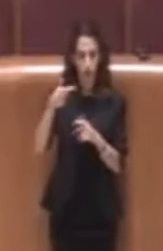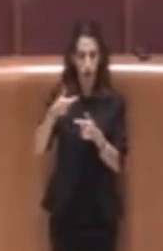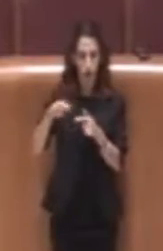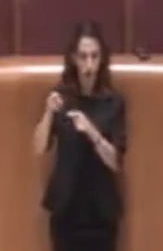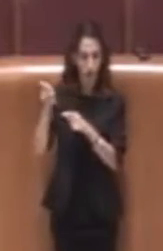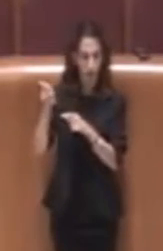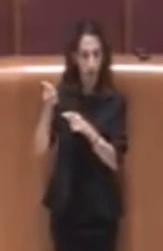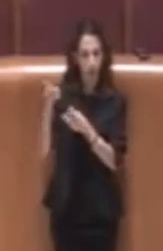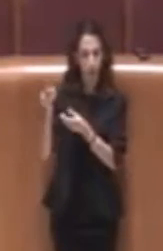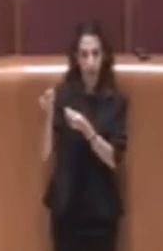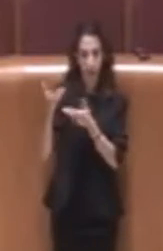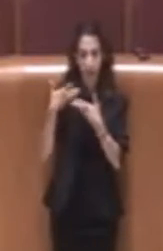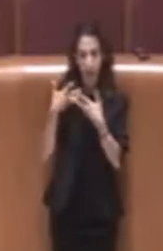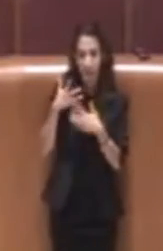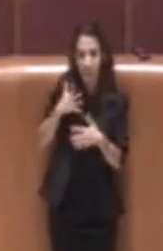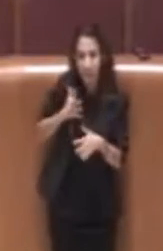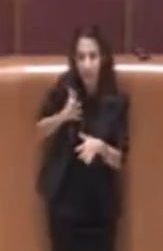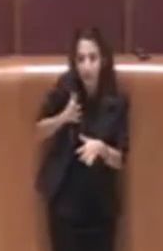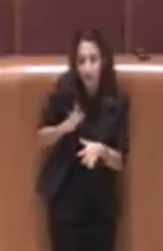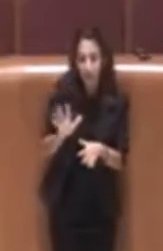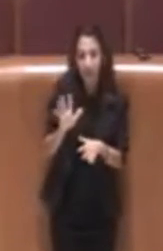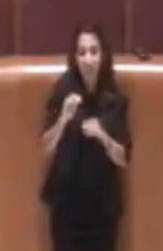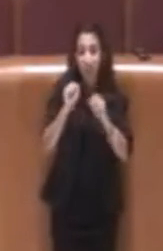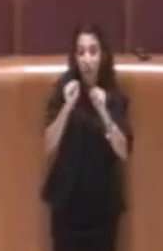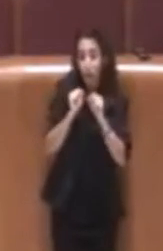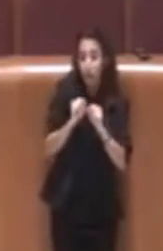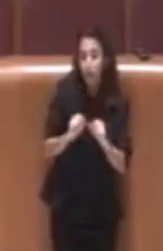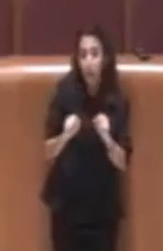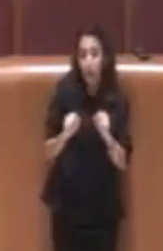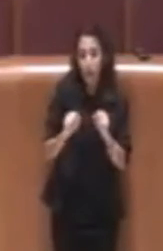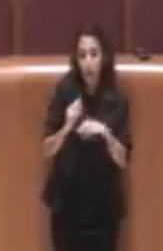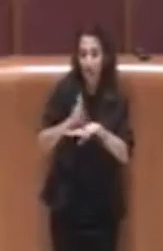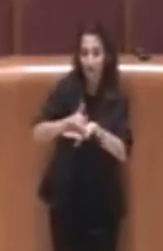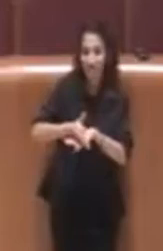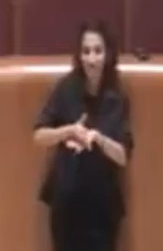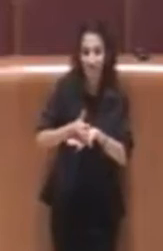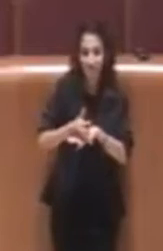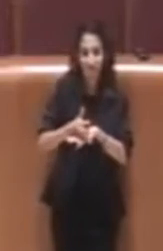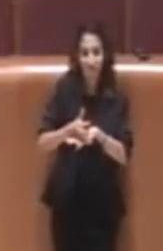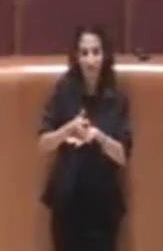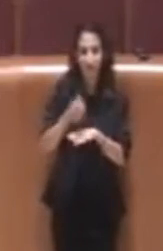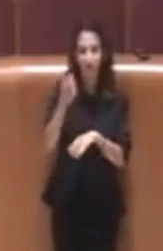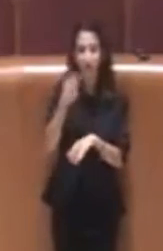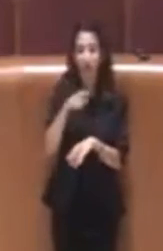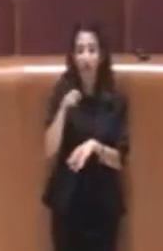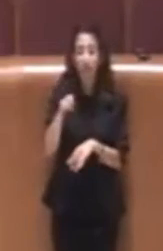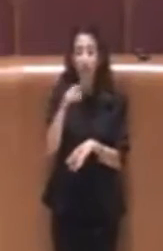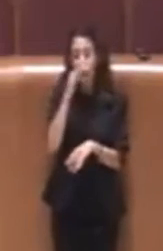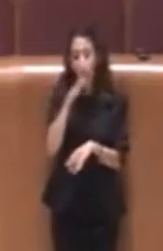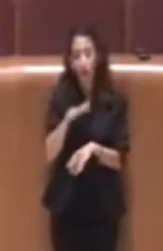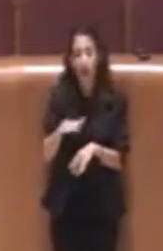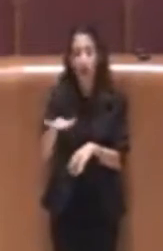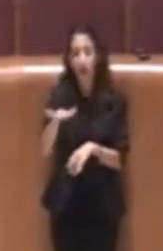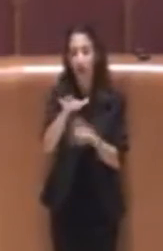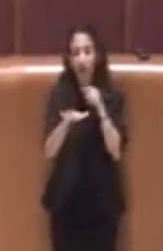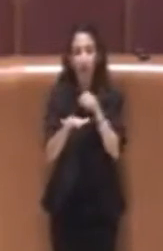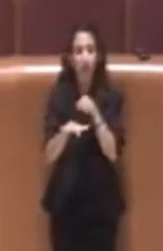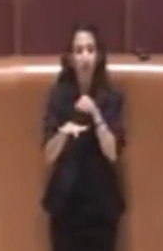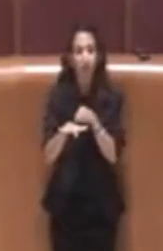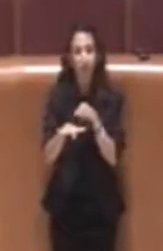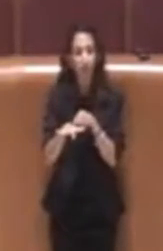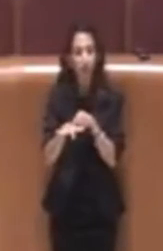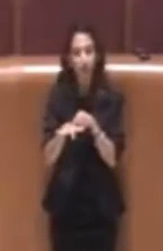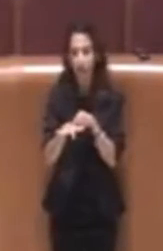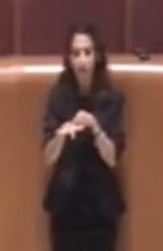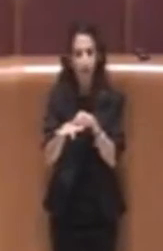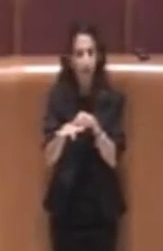dato speranza di poter intervenire, perché lì il parco è un qualcosa che